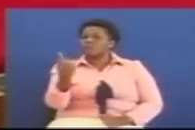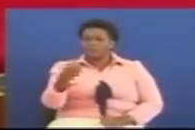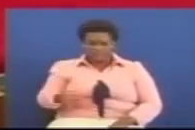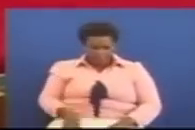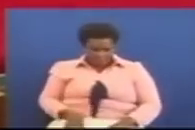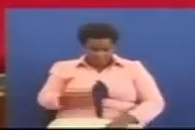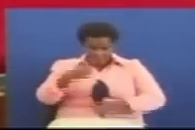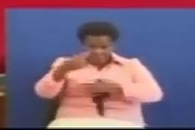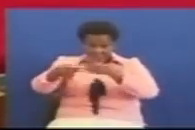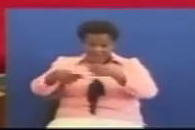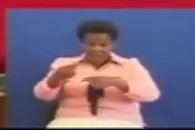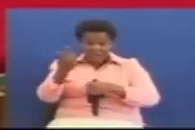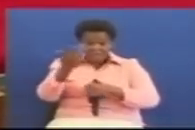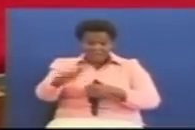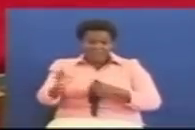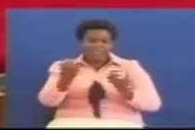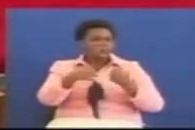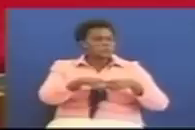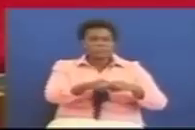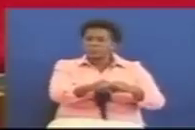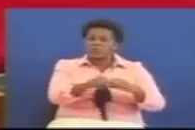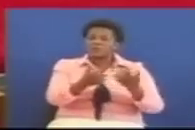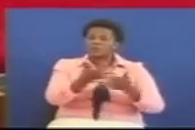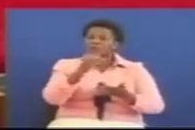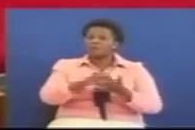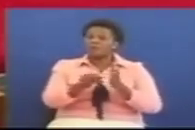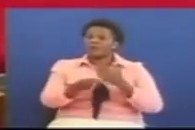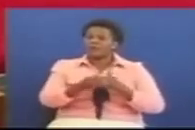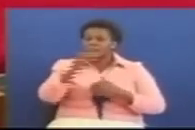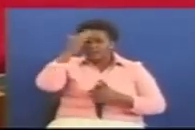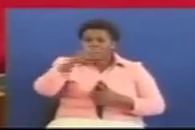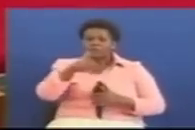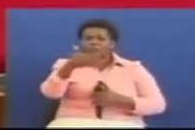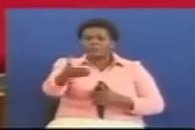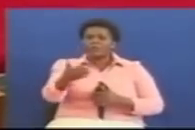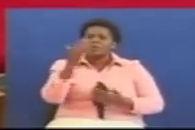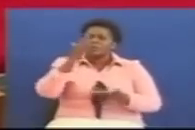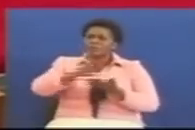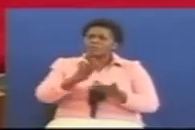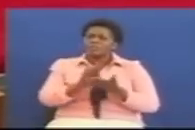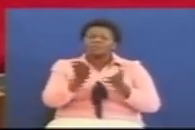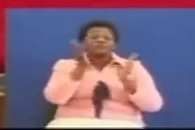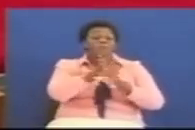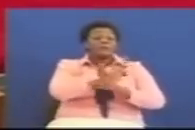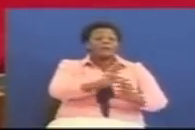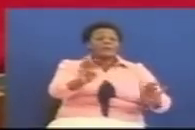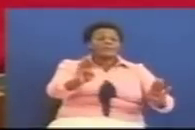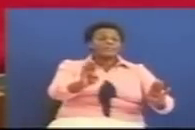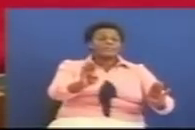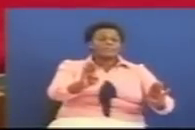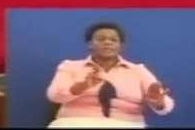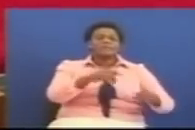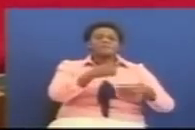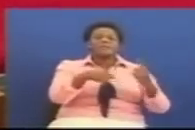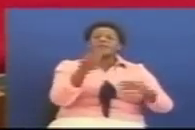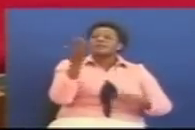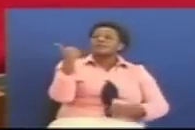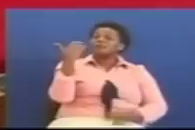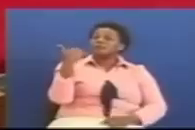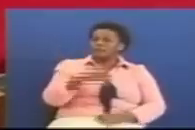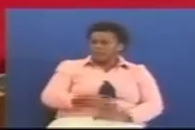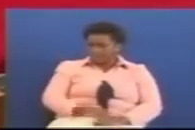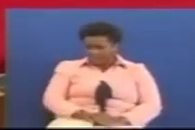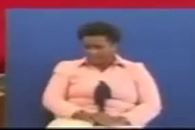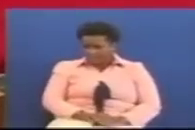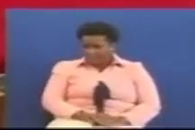hicho haukutekelezwa kwa kuwa kipaumbele kiliwekwa katika ukamilishaji wa miradi mingine ya WSDP1 iliyokuwa imeanza kutekelezwa